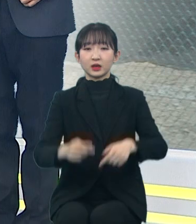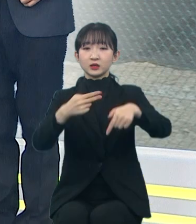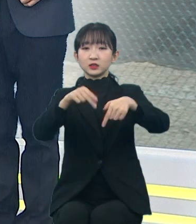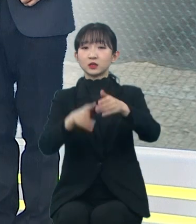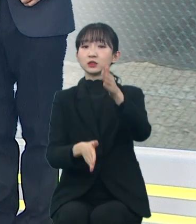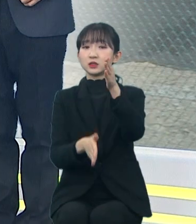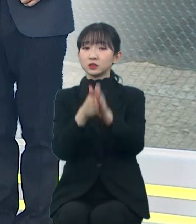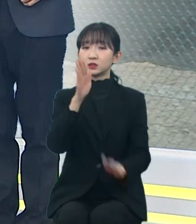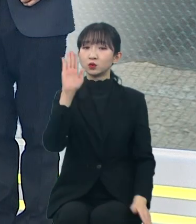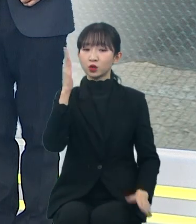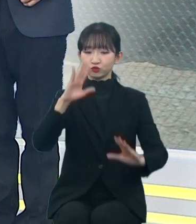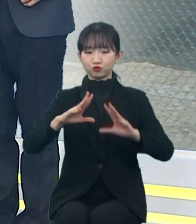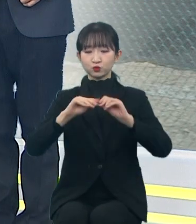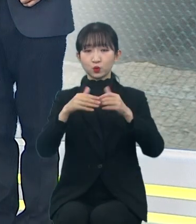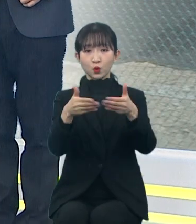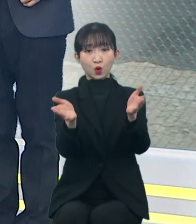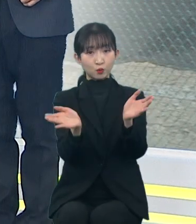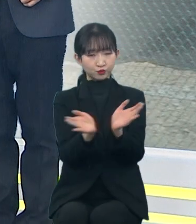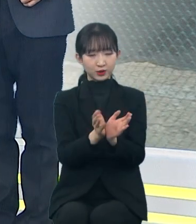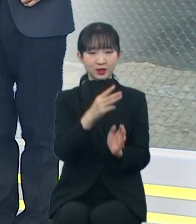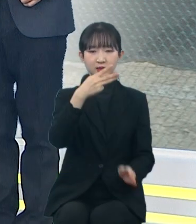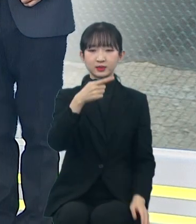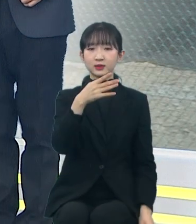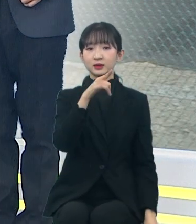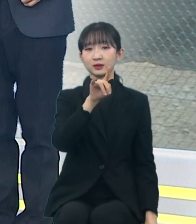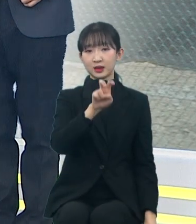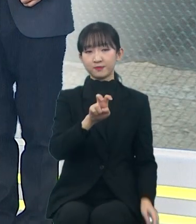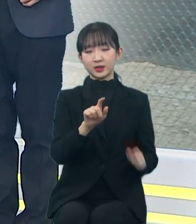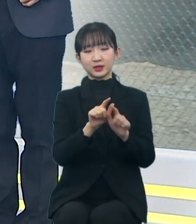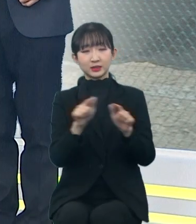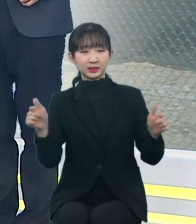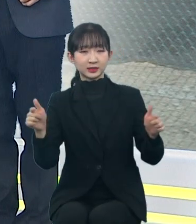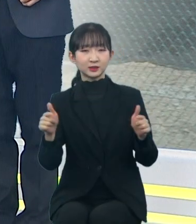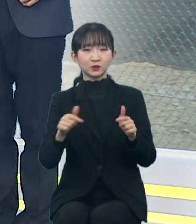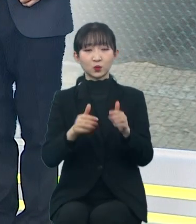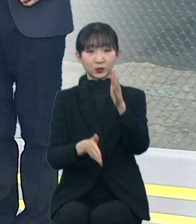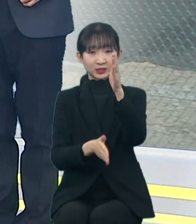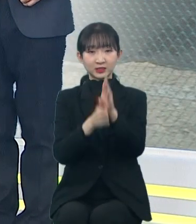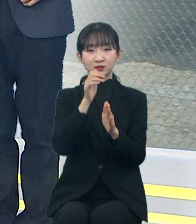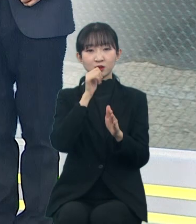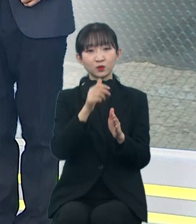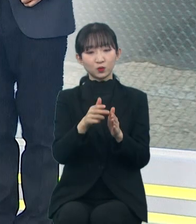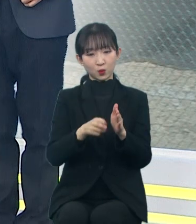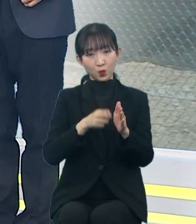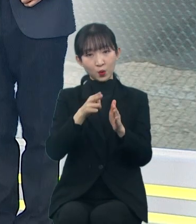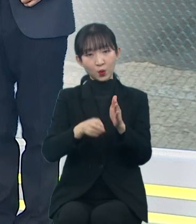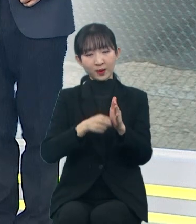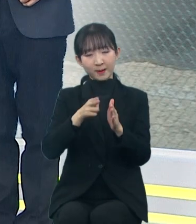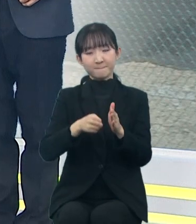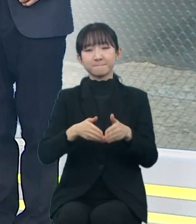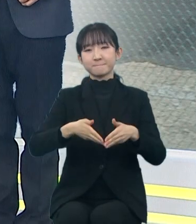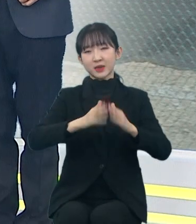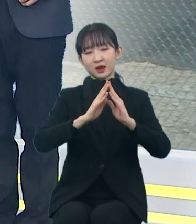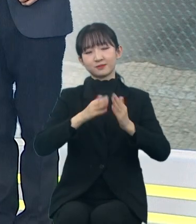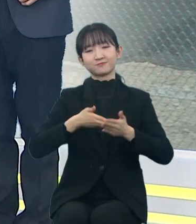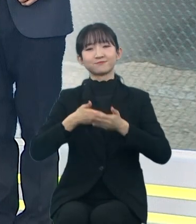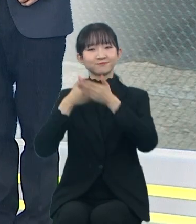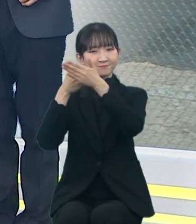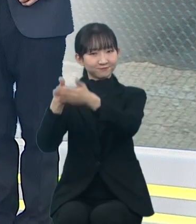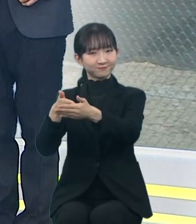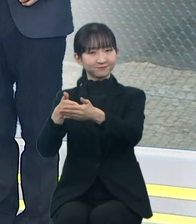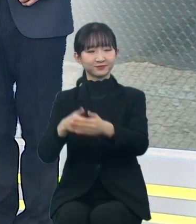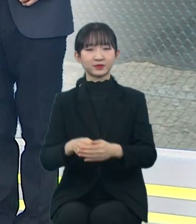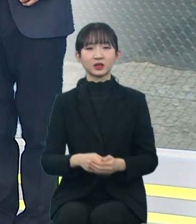인천시는 최근 국토교통부에 트램을 포함한 도시철도망 구축 계획을 승인 신청했습니다. 트램과 연계한 원도심